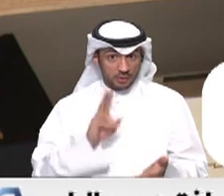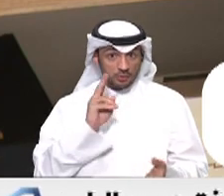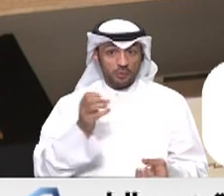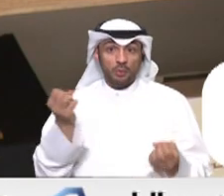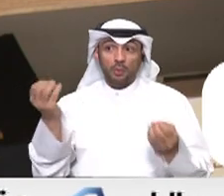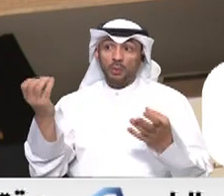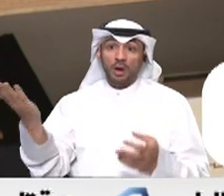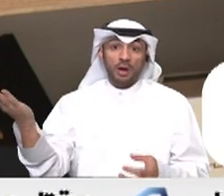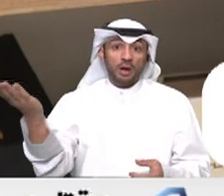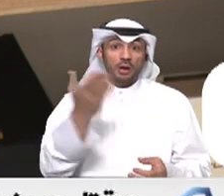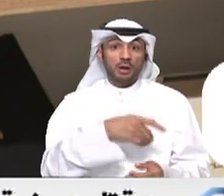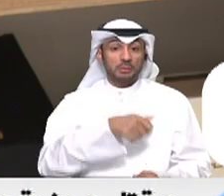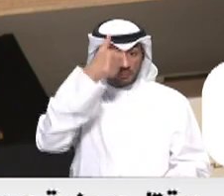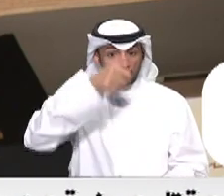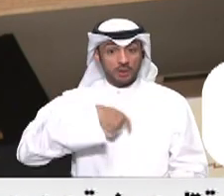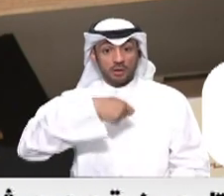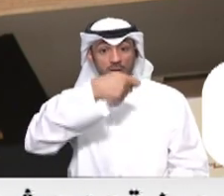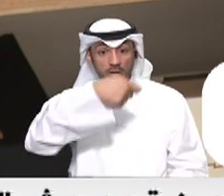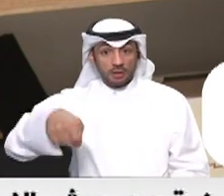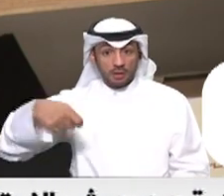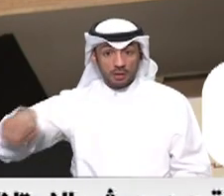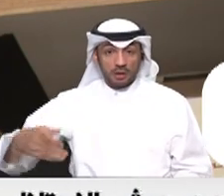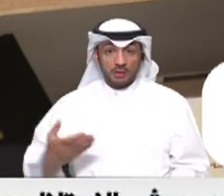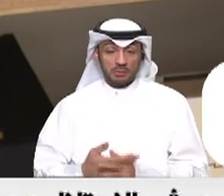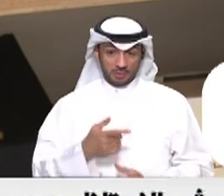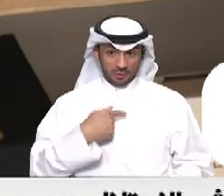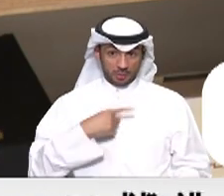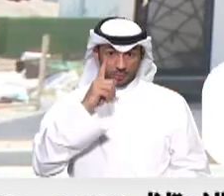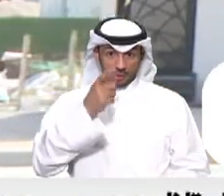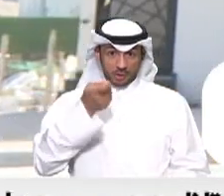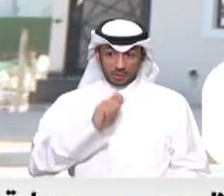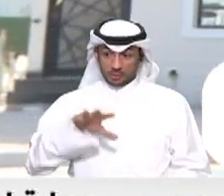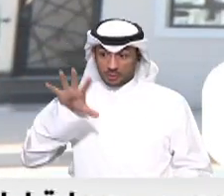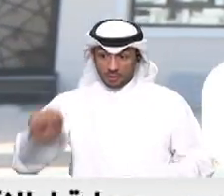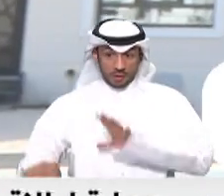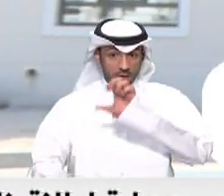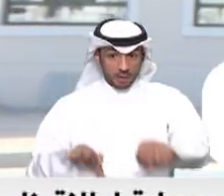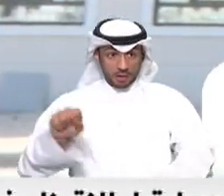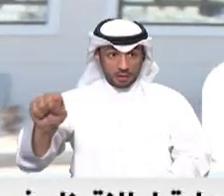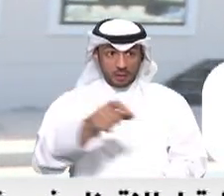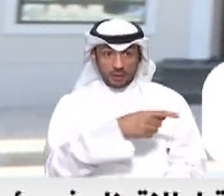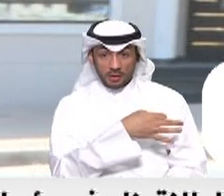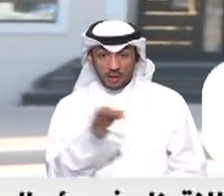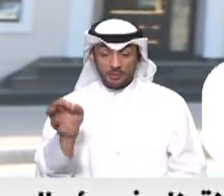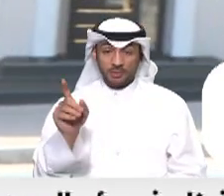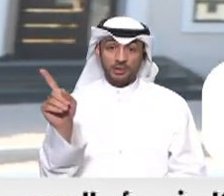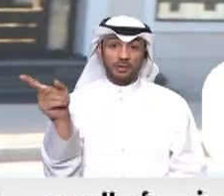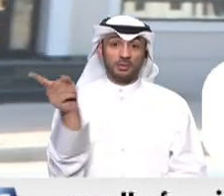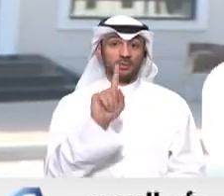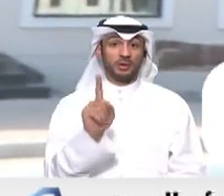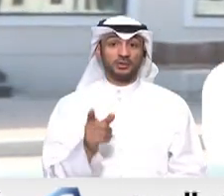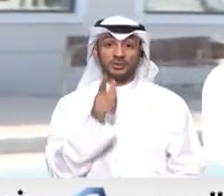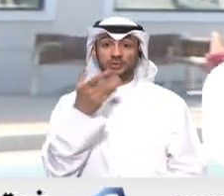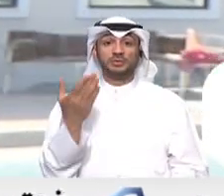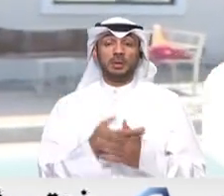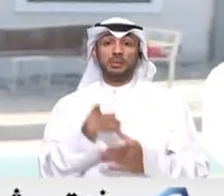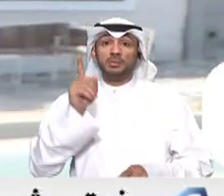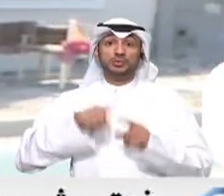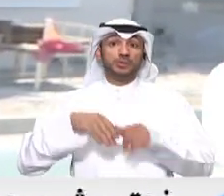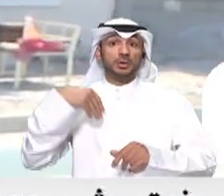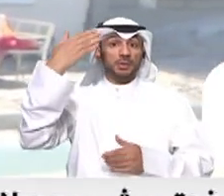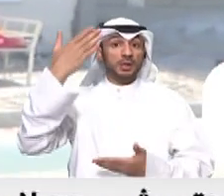الناس ممكن انهم يتملكون اراضي ما تكون احتكار على عدد معين من الناس له القانون ابعاد منها ابعاد اقتصاديه وابعاد